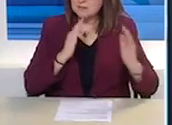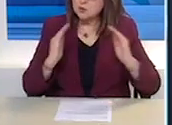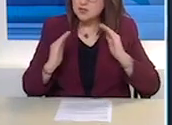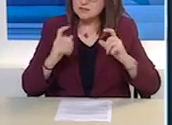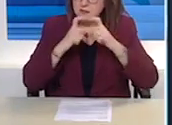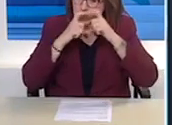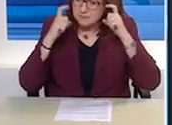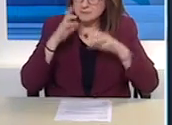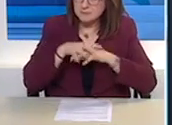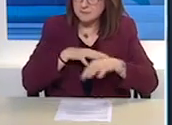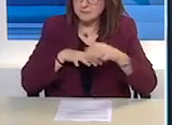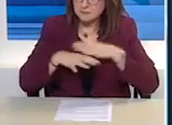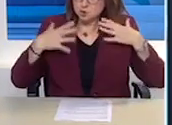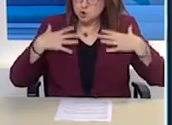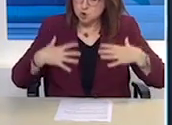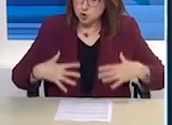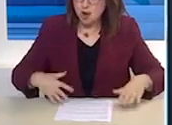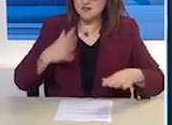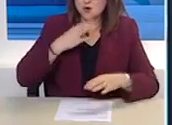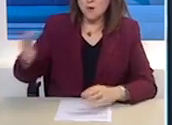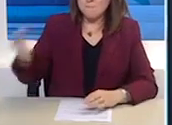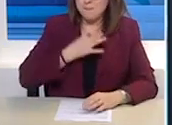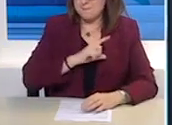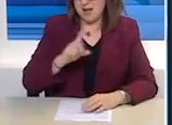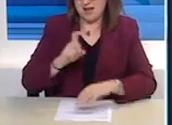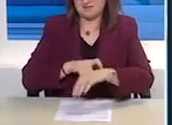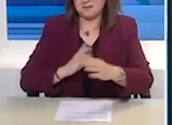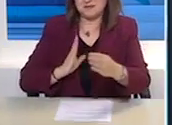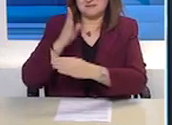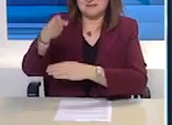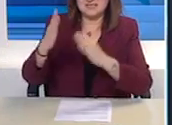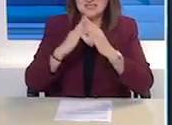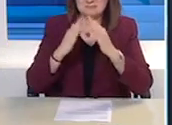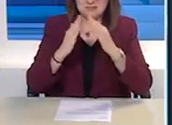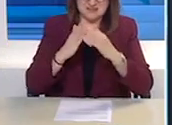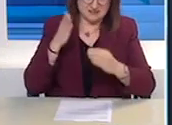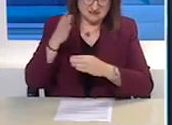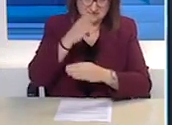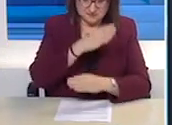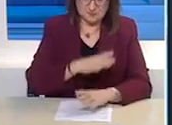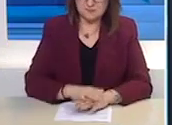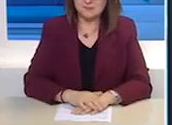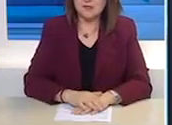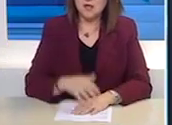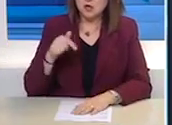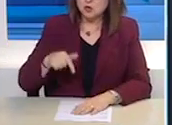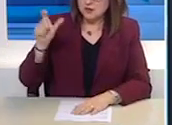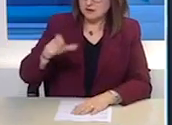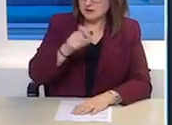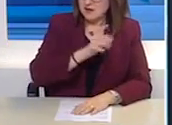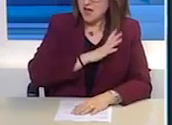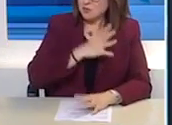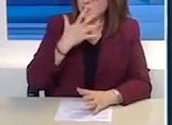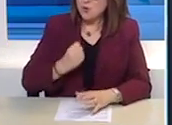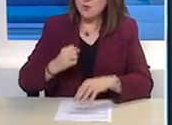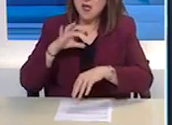εκτεθεί στον ιό στις κατοίκον επισκέψεις. Σε ό,τι αφορά τώρα τους συμπολίτες μας που έχουν χρόνια νοσήματα, θα ήθελα να υπενθυμίσω